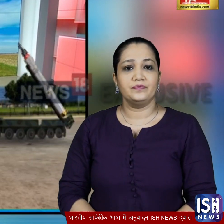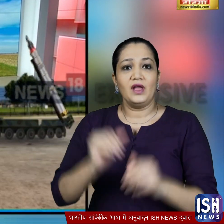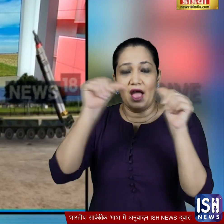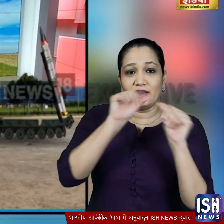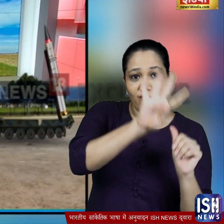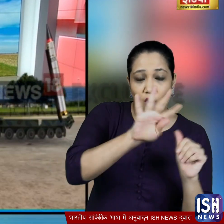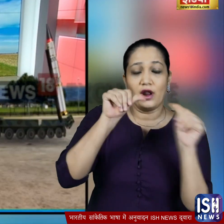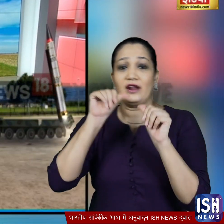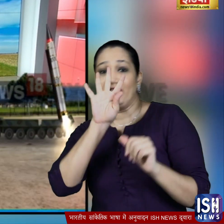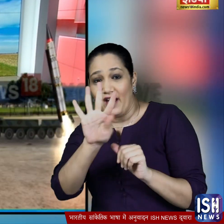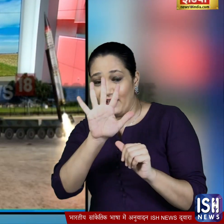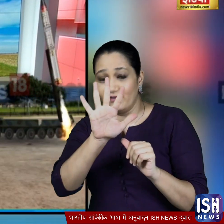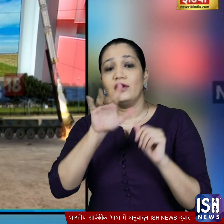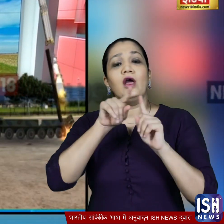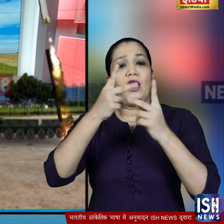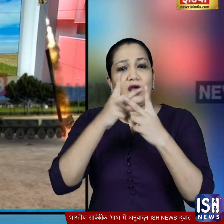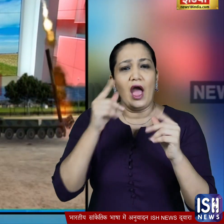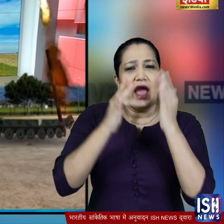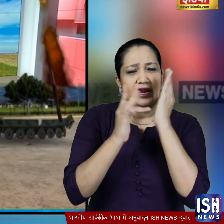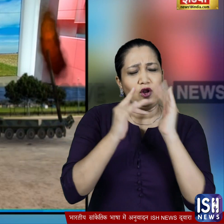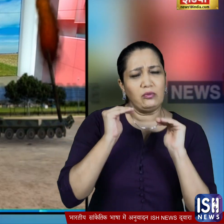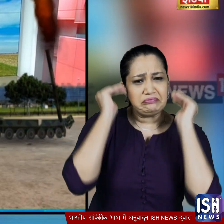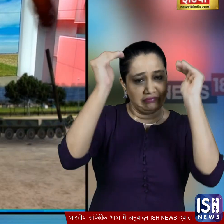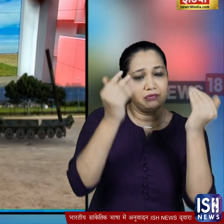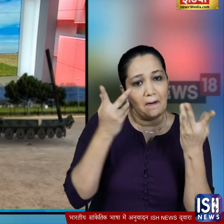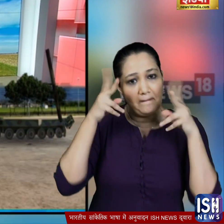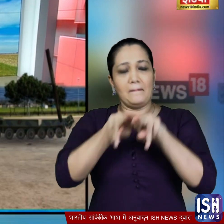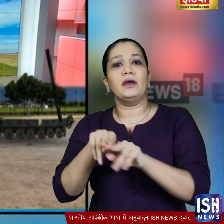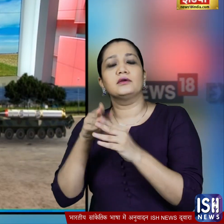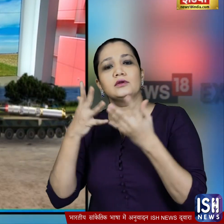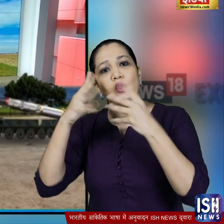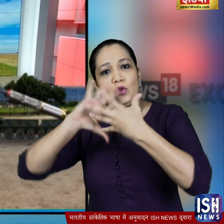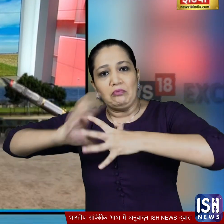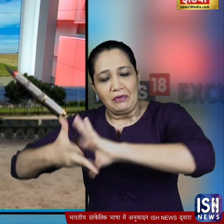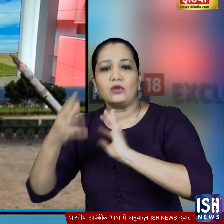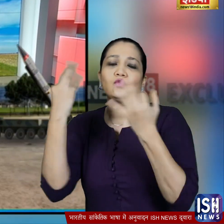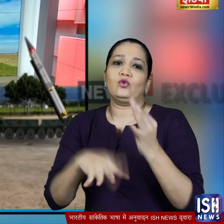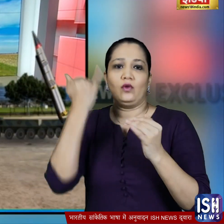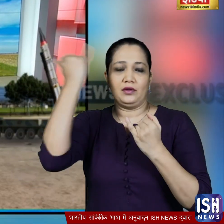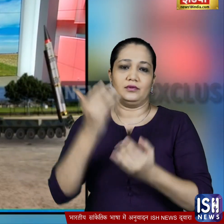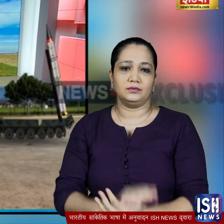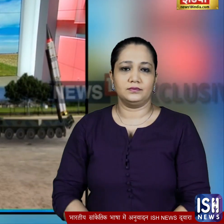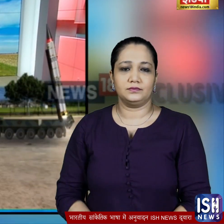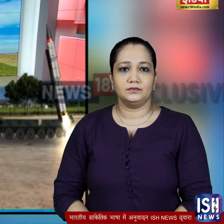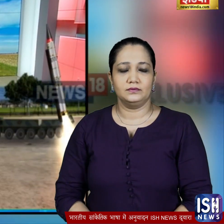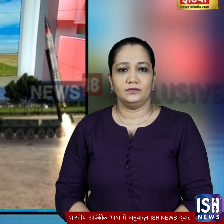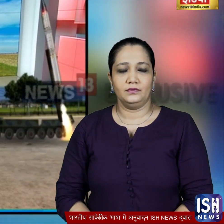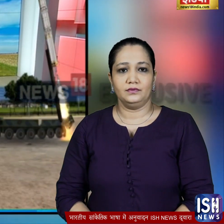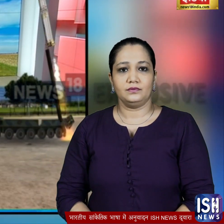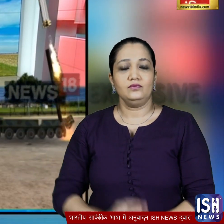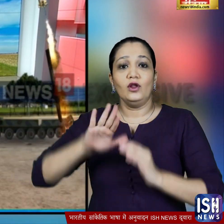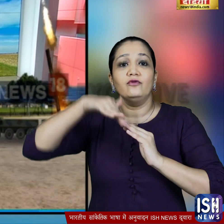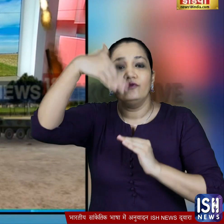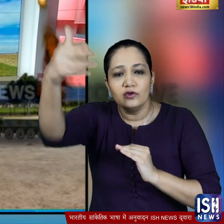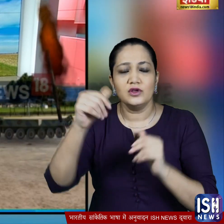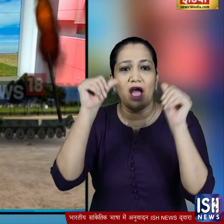अग्नि 5 मिसाइलों में इस्तेमाल होने वाली एडवांस तकनीक को मिलाकर इस नई मिसाइल को बनाया गया, जो आने वाले दिनों में